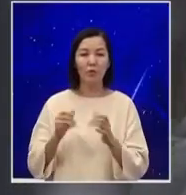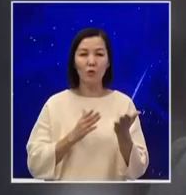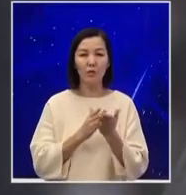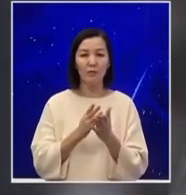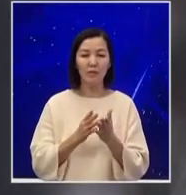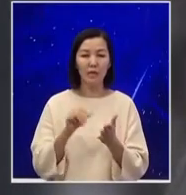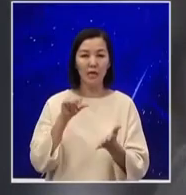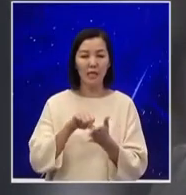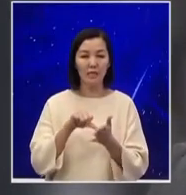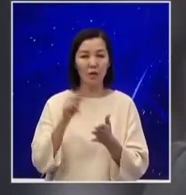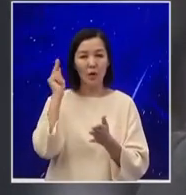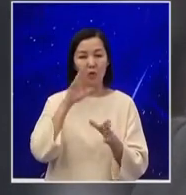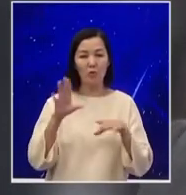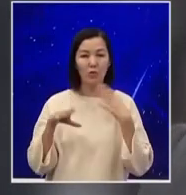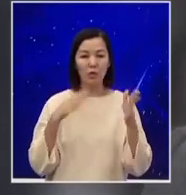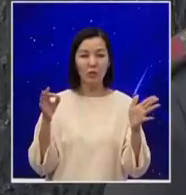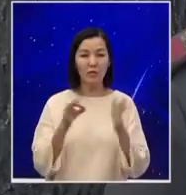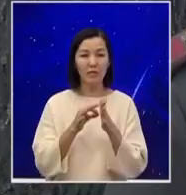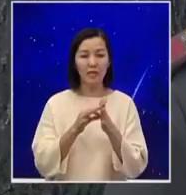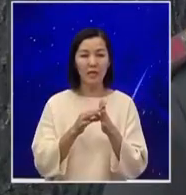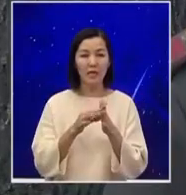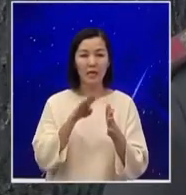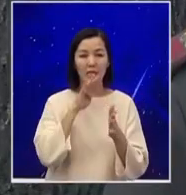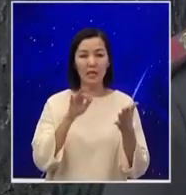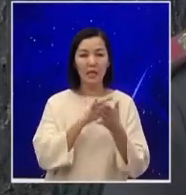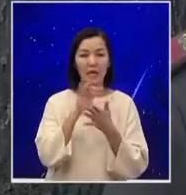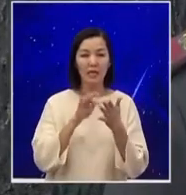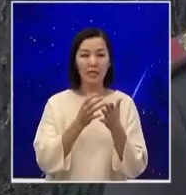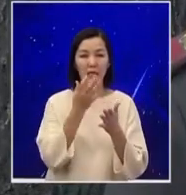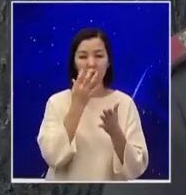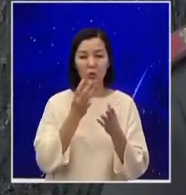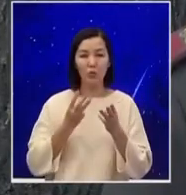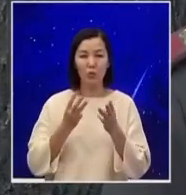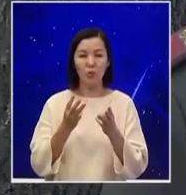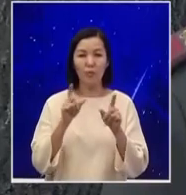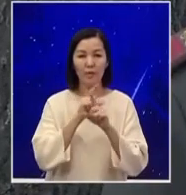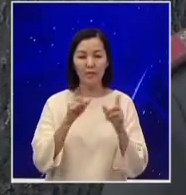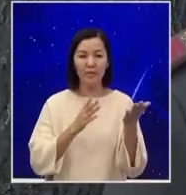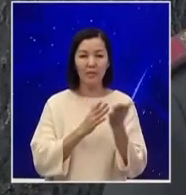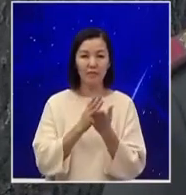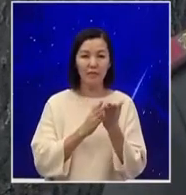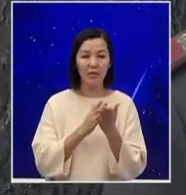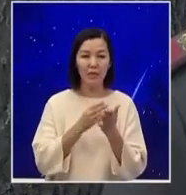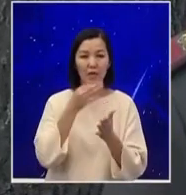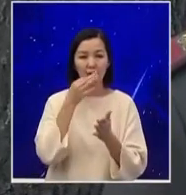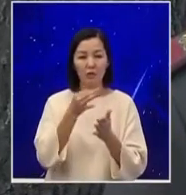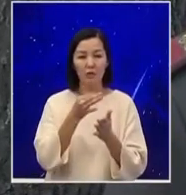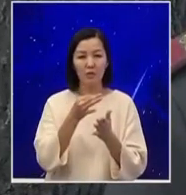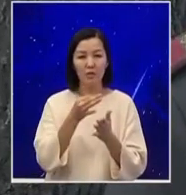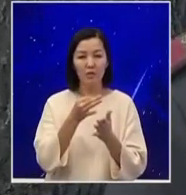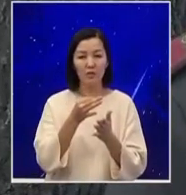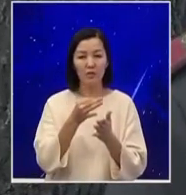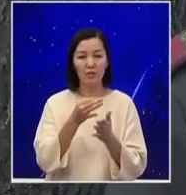жұмылдырылды. Оқу жаттығудың мақсаты осы Текелі қаласындағы Текелі жылу энергия комплекс қызметкерлерінің жауапкершіліктері